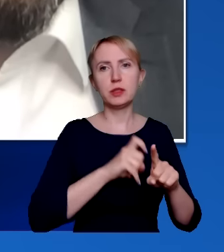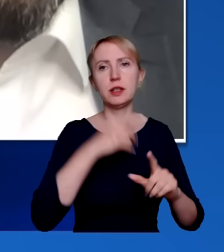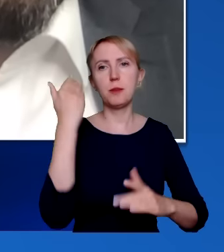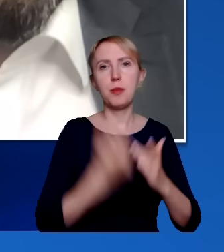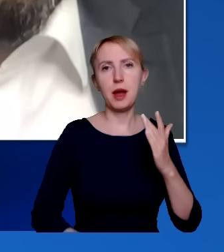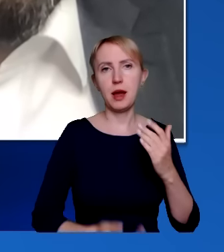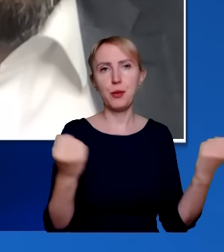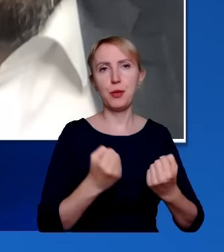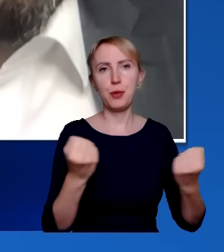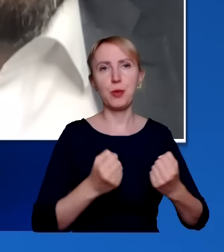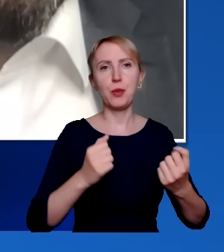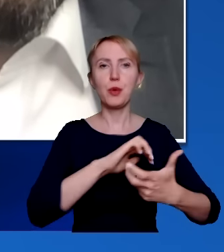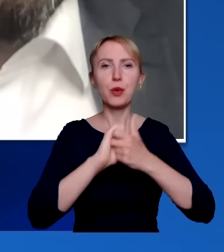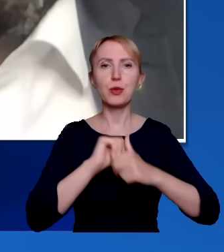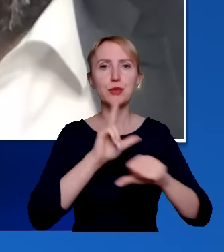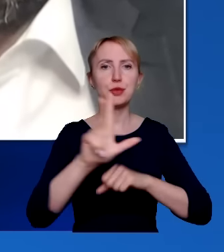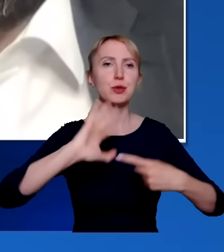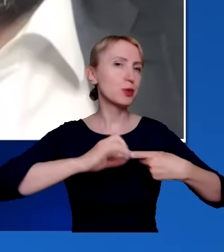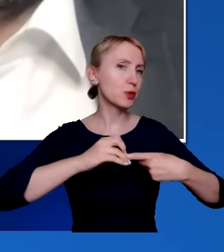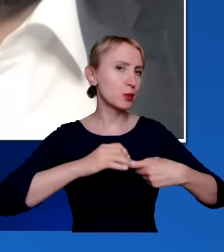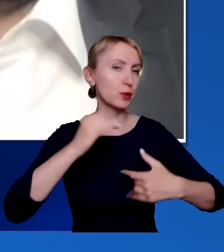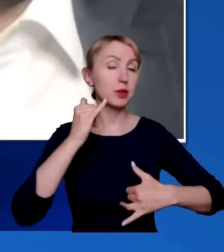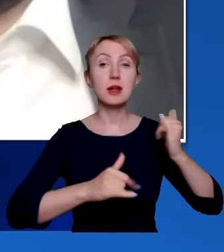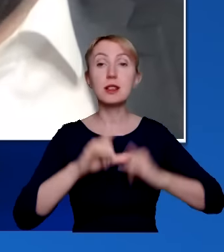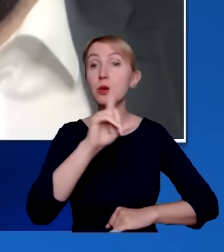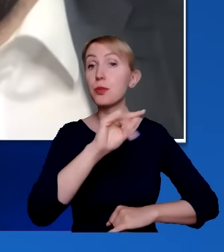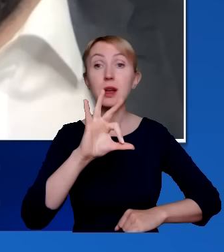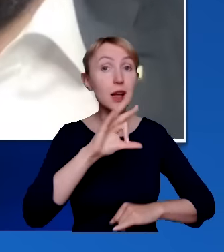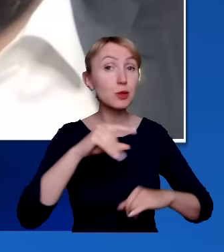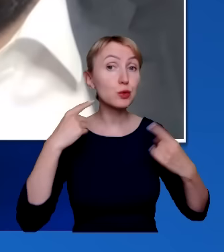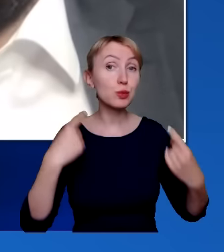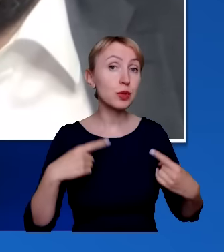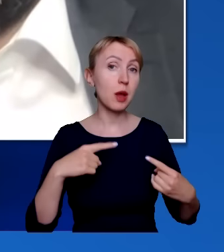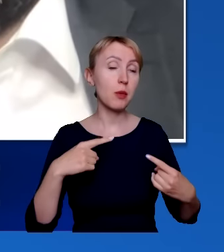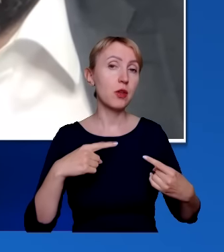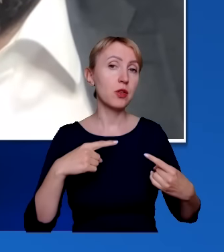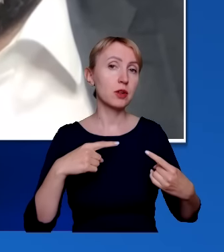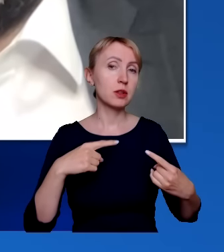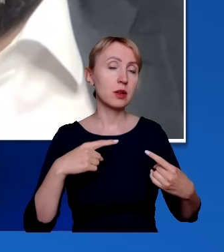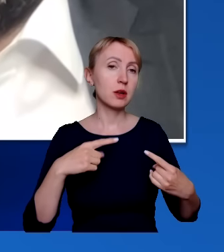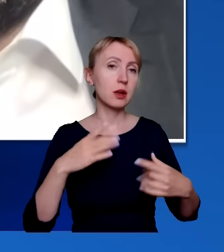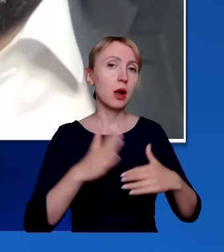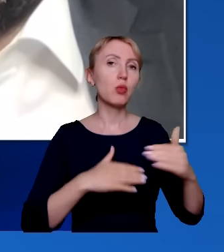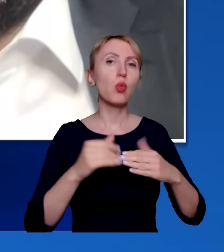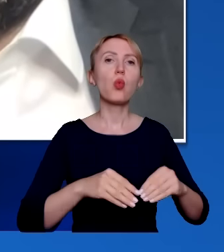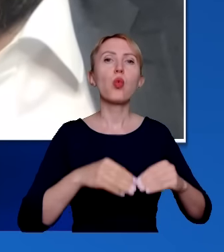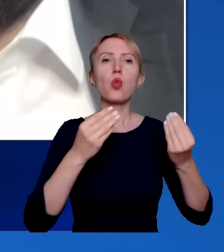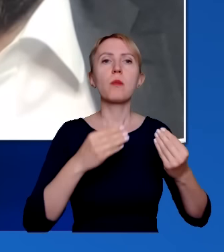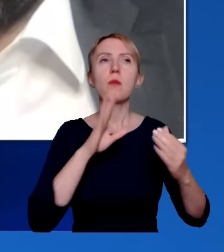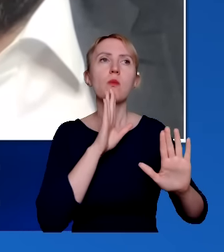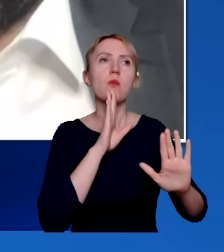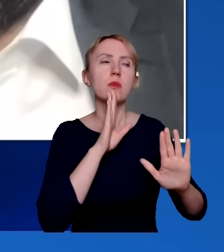koalicji 13 grudnia gdyby pegazus nie został zbudowany na wizerunku jakimś